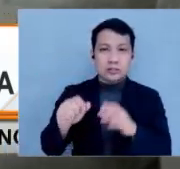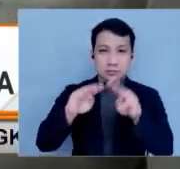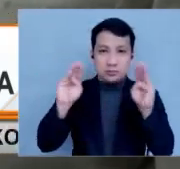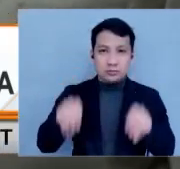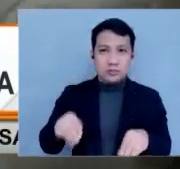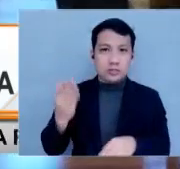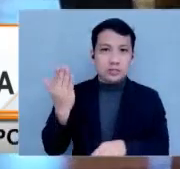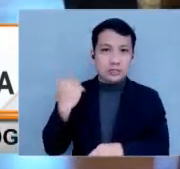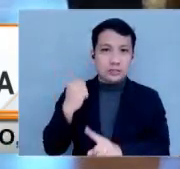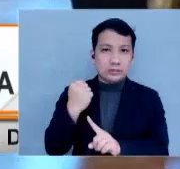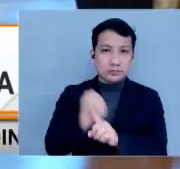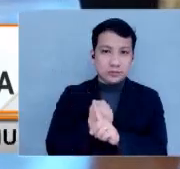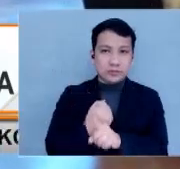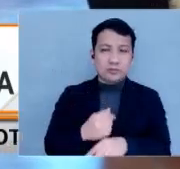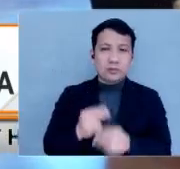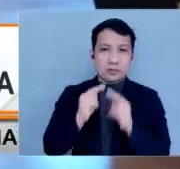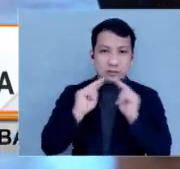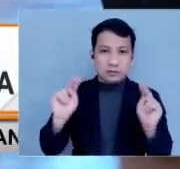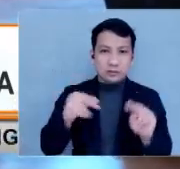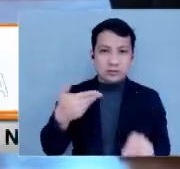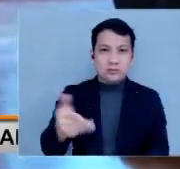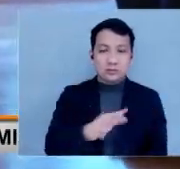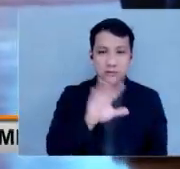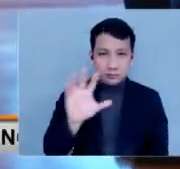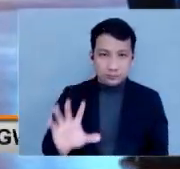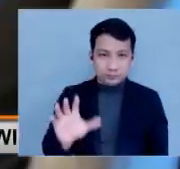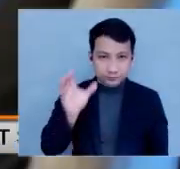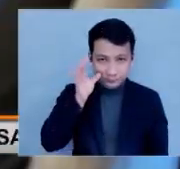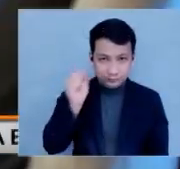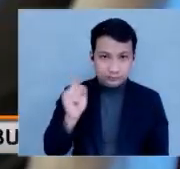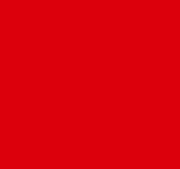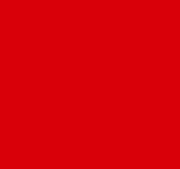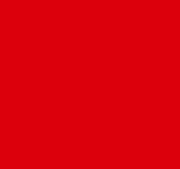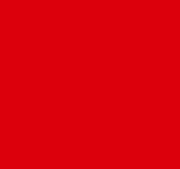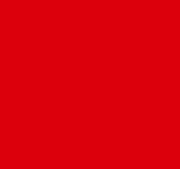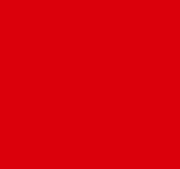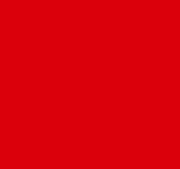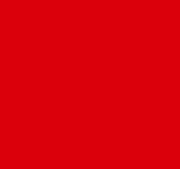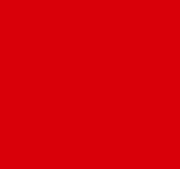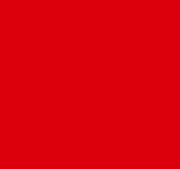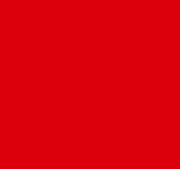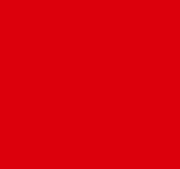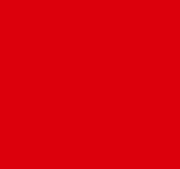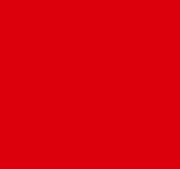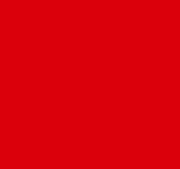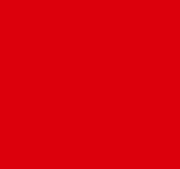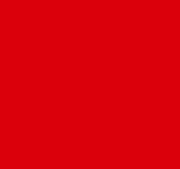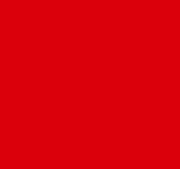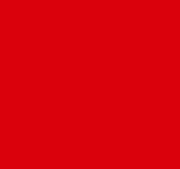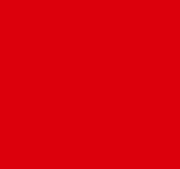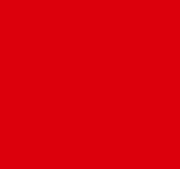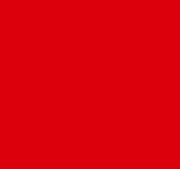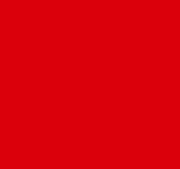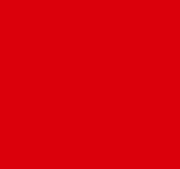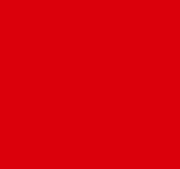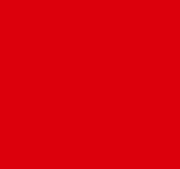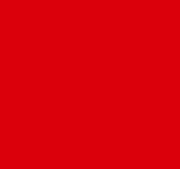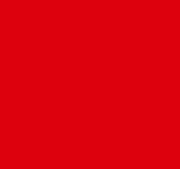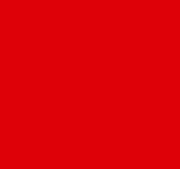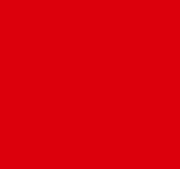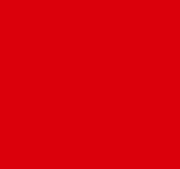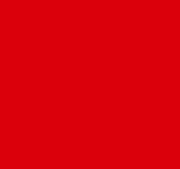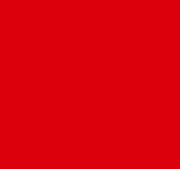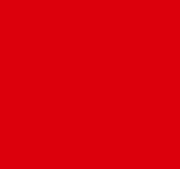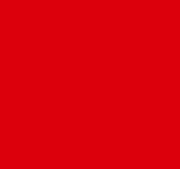Setyembre. Nagbabalita mula sa frontline, Camille Samonte, News 5. Mga kapatid, Cheryl Cosim po, huwag maging huli